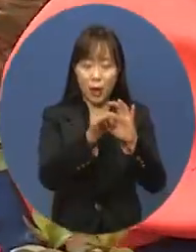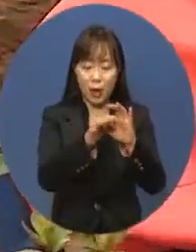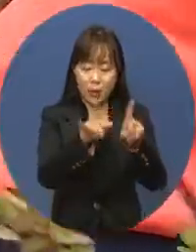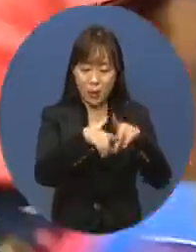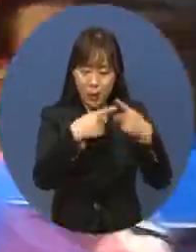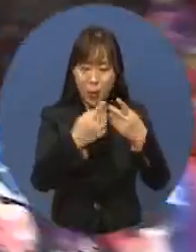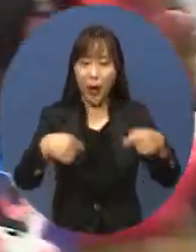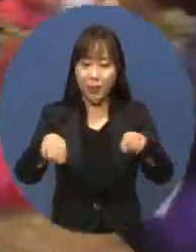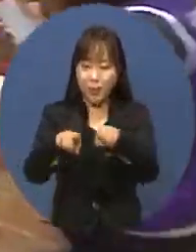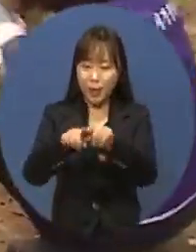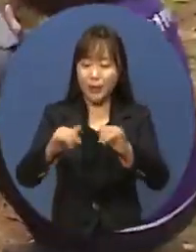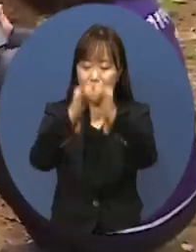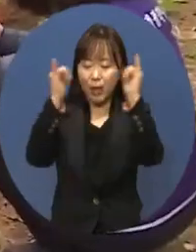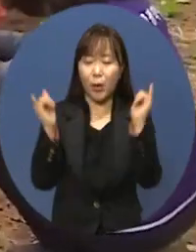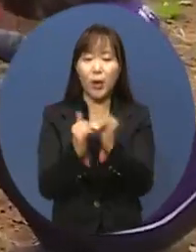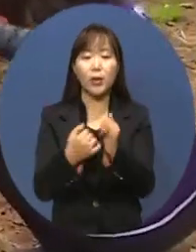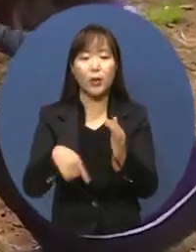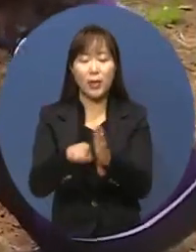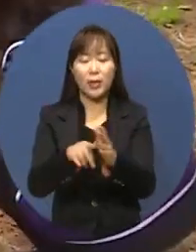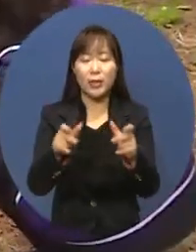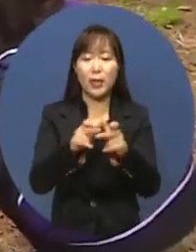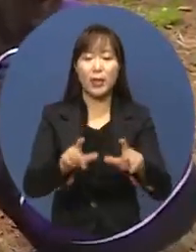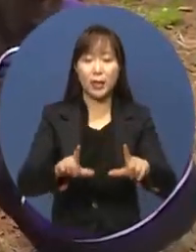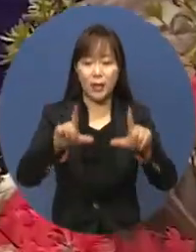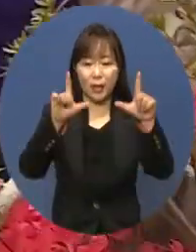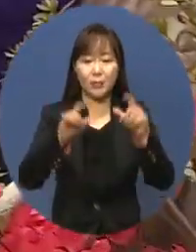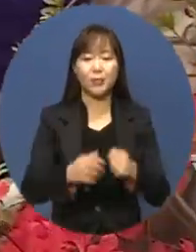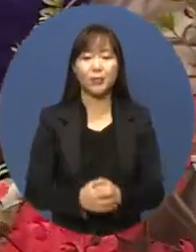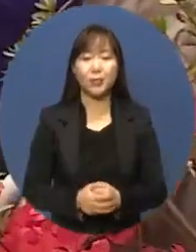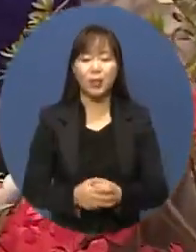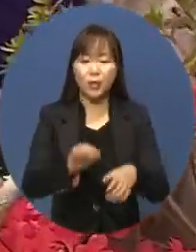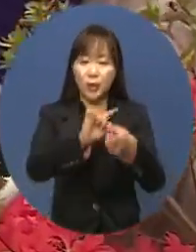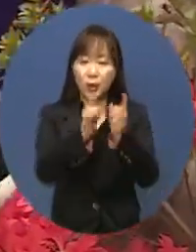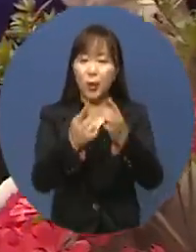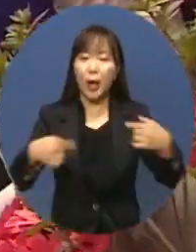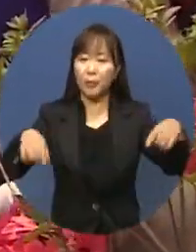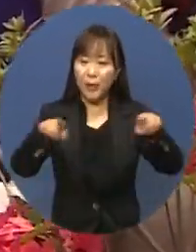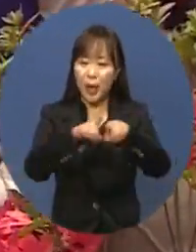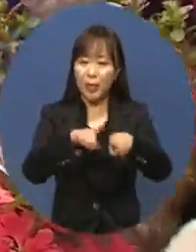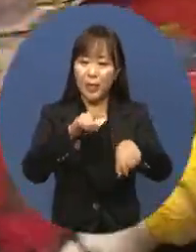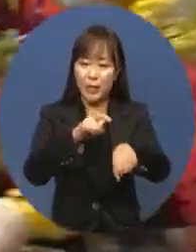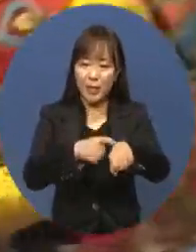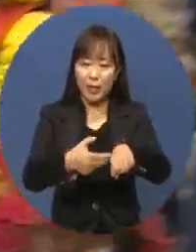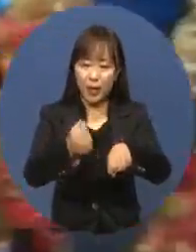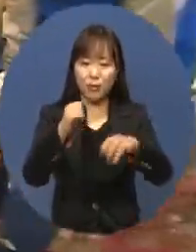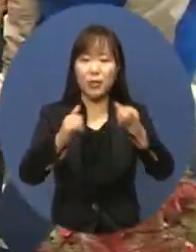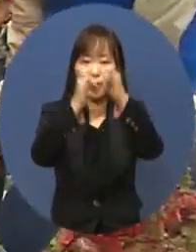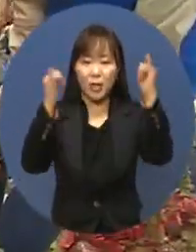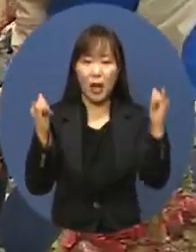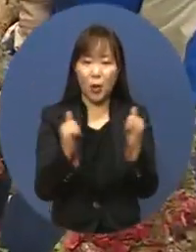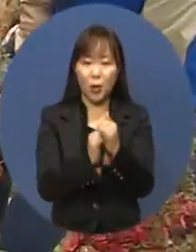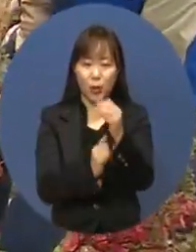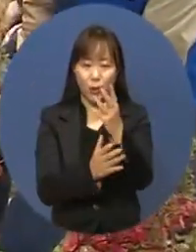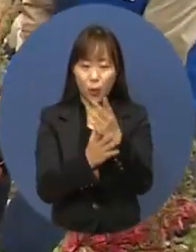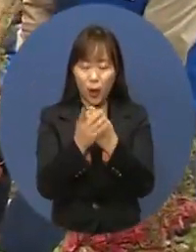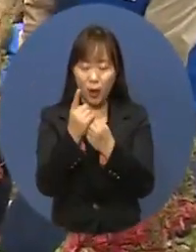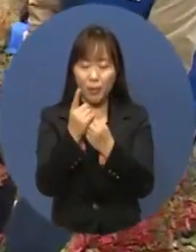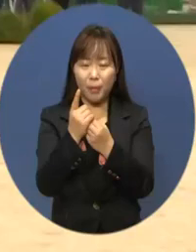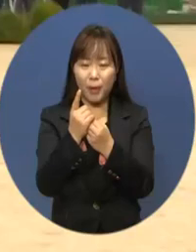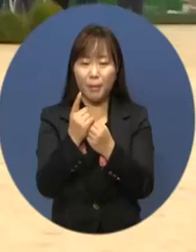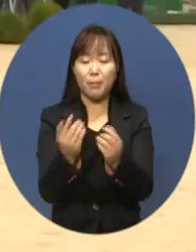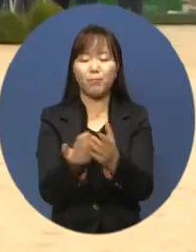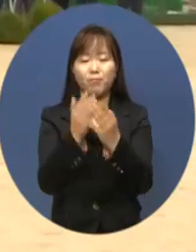이해와 함께하는 사회를 위한 장애인의 날. 서로가 함께하는 시간으로 사회 통합에 한 발 더 다가서고